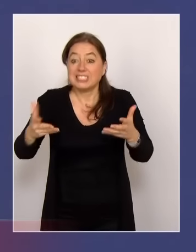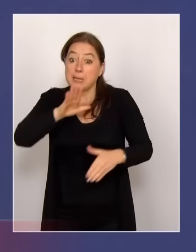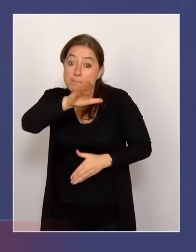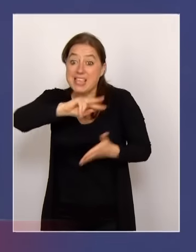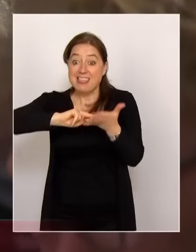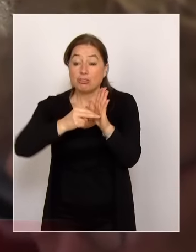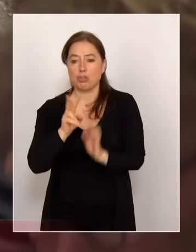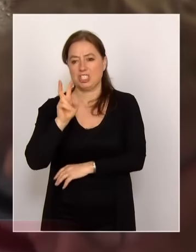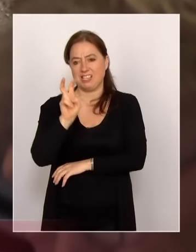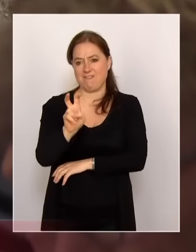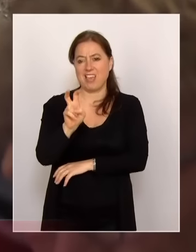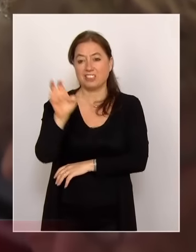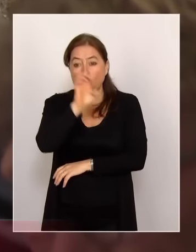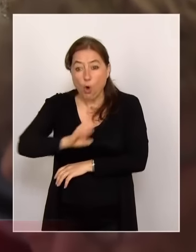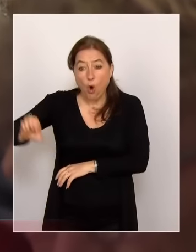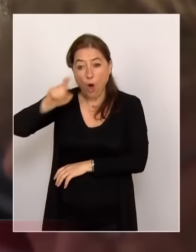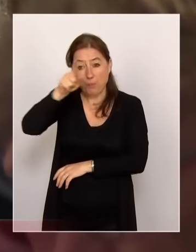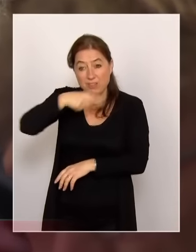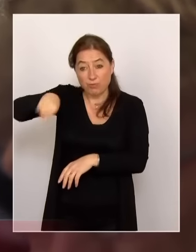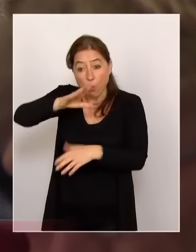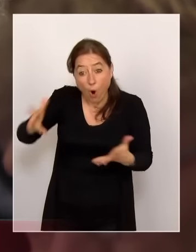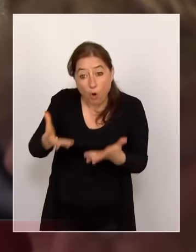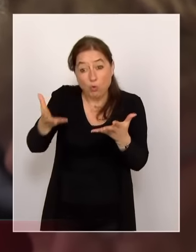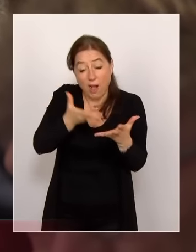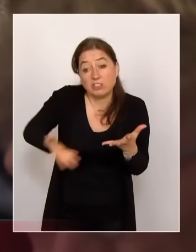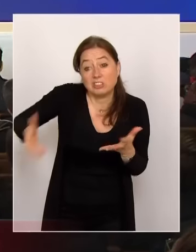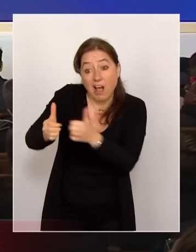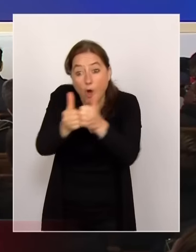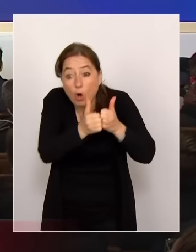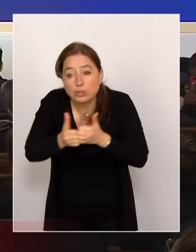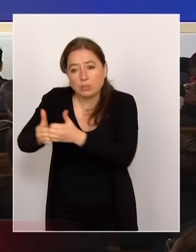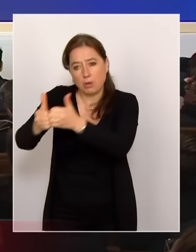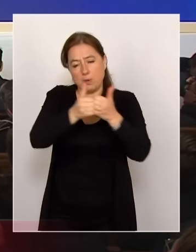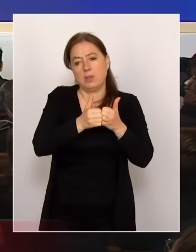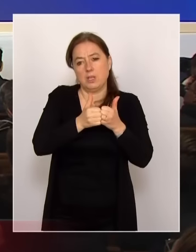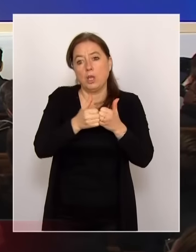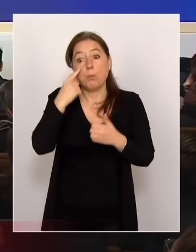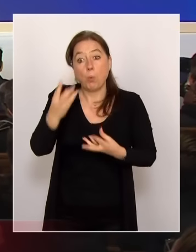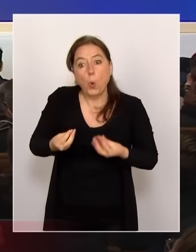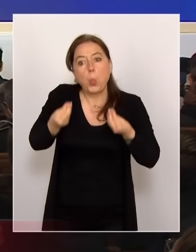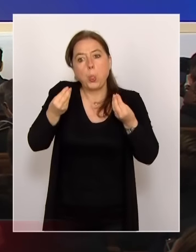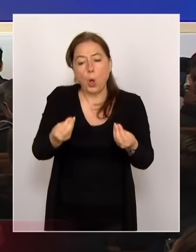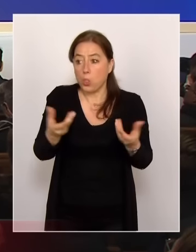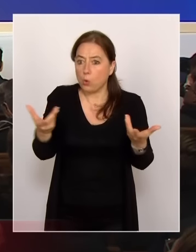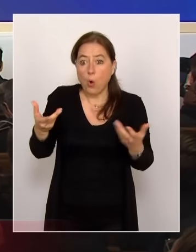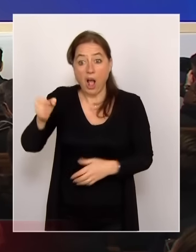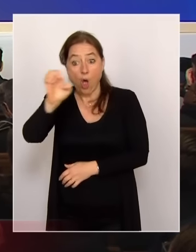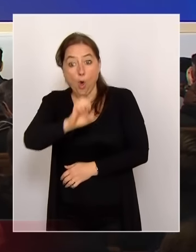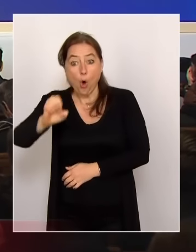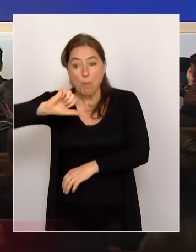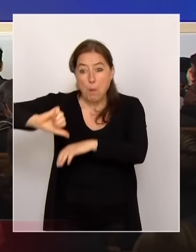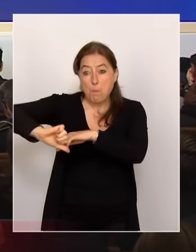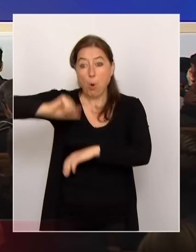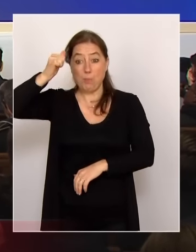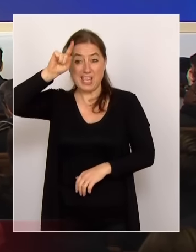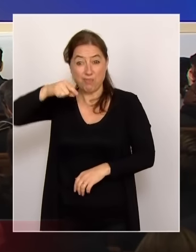permet et qui l'accompagne. Et c'est ce qui nous permettra de réavoir des capacités, d'être aussi le premier continent zéro pollution plastique, d